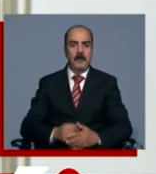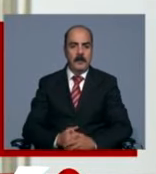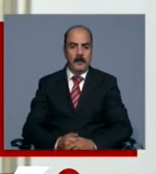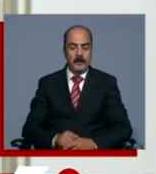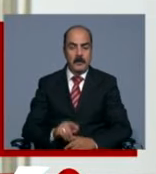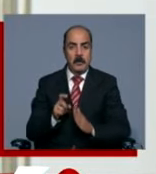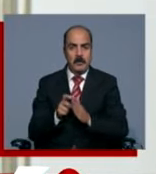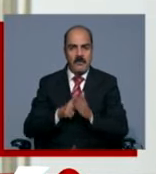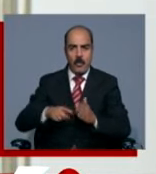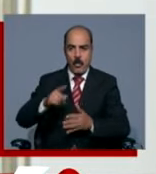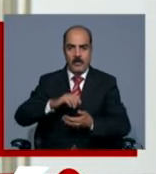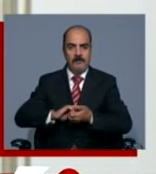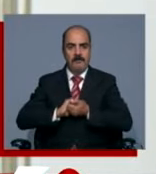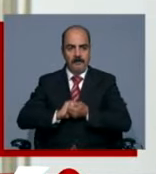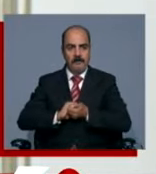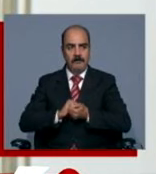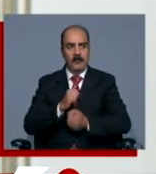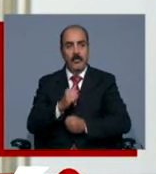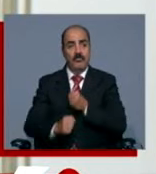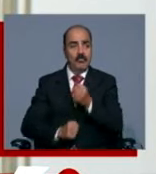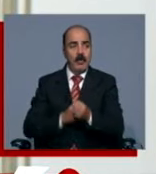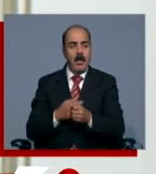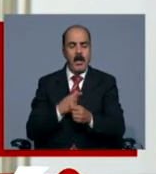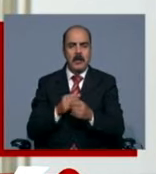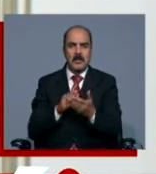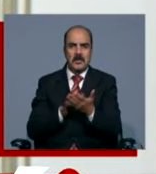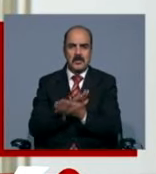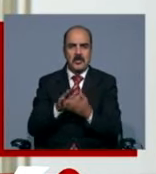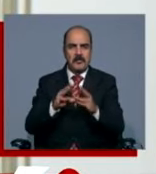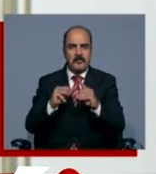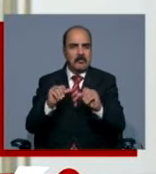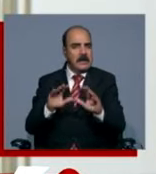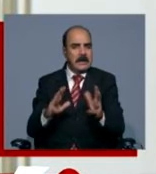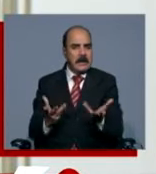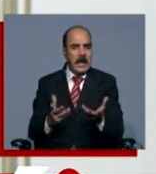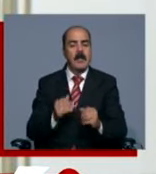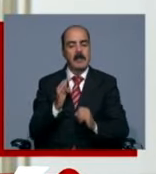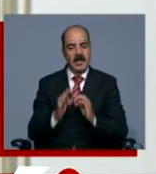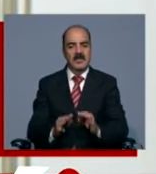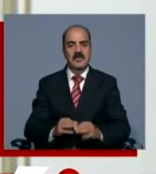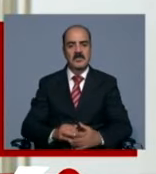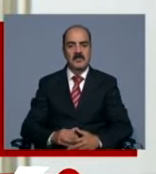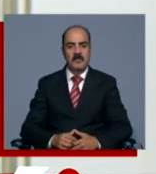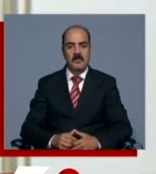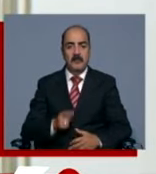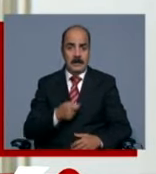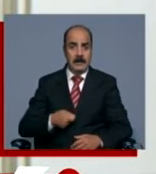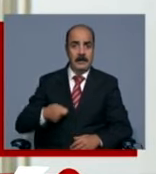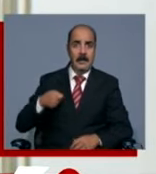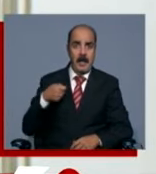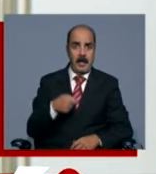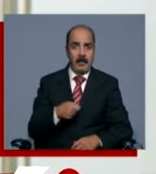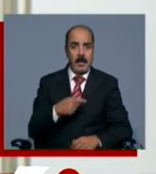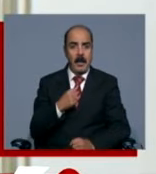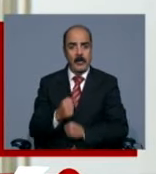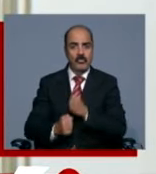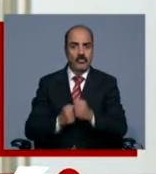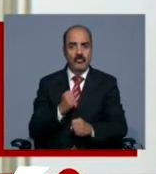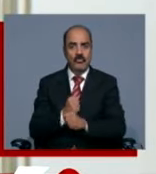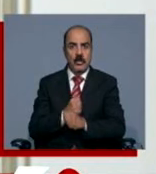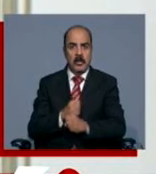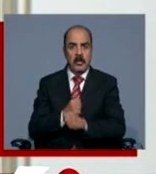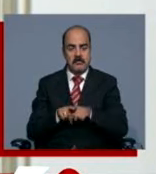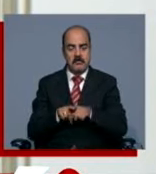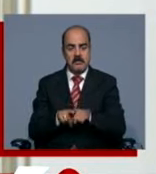تتطلب تكاتف جميع الجهود لإيجاد حلول فاعلة لها، بالإضافة إلى تكثيف العمل على